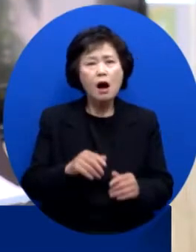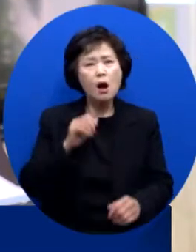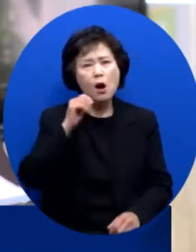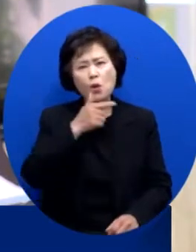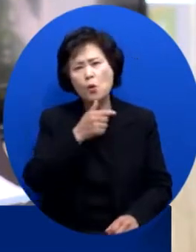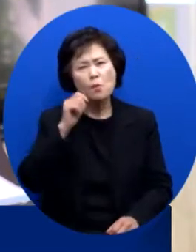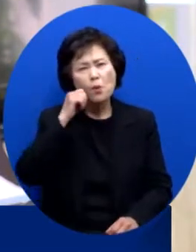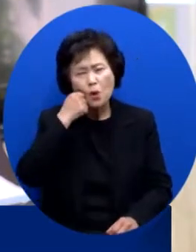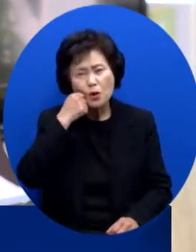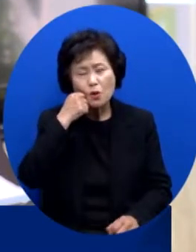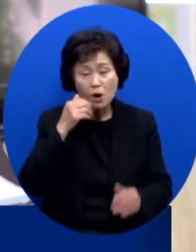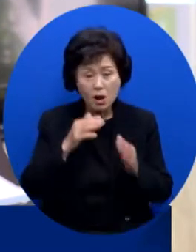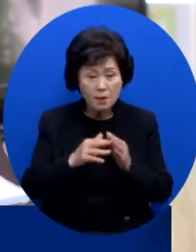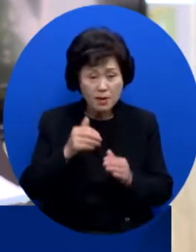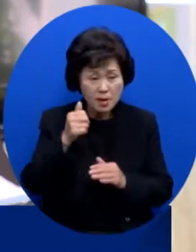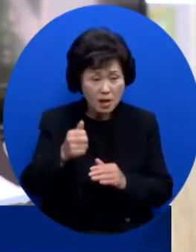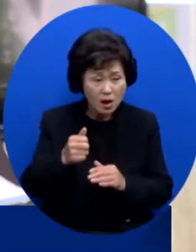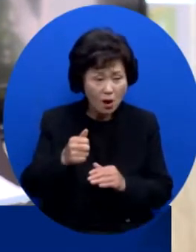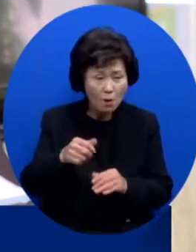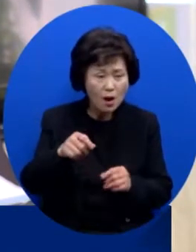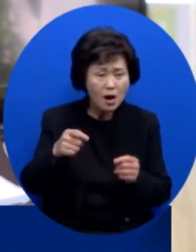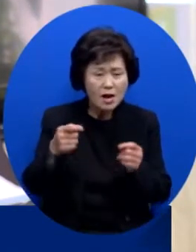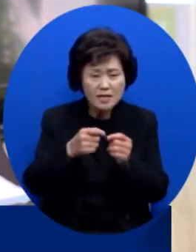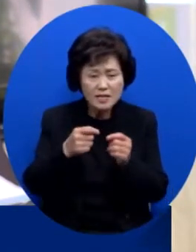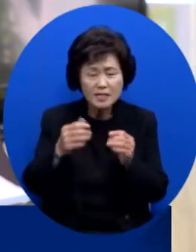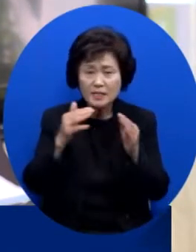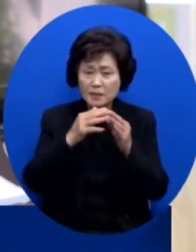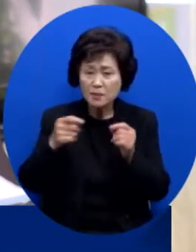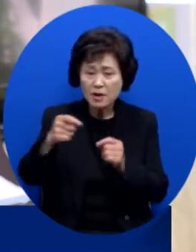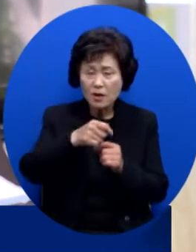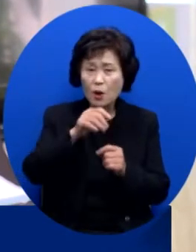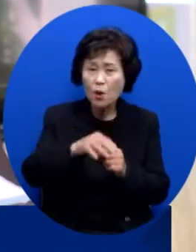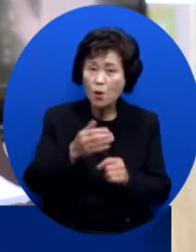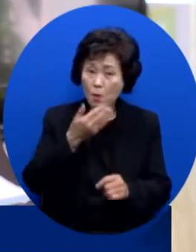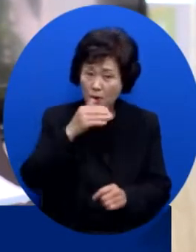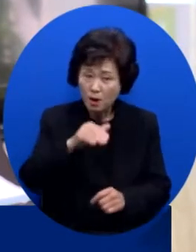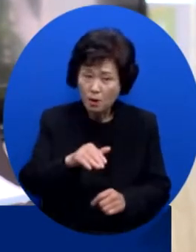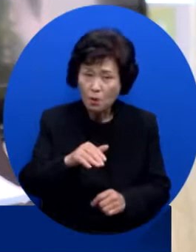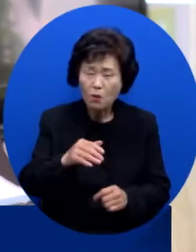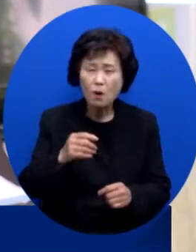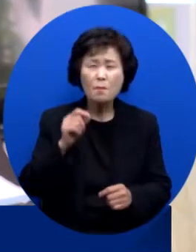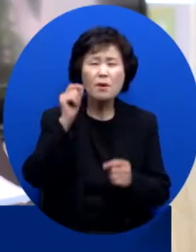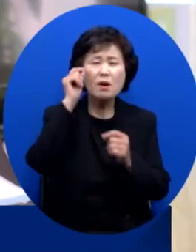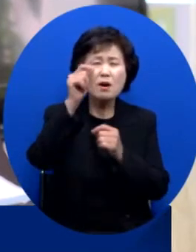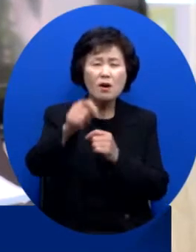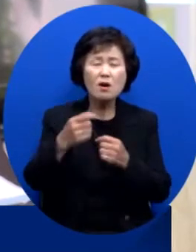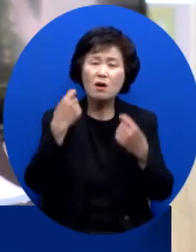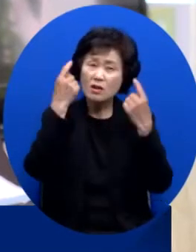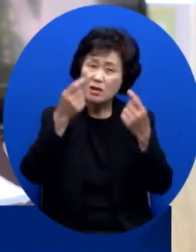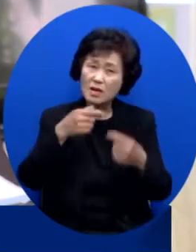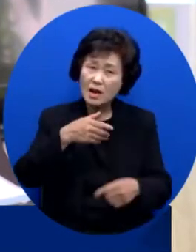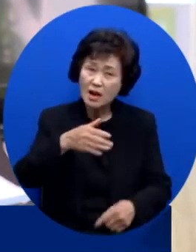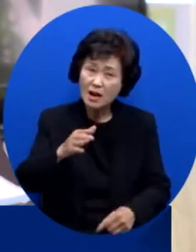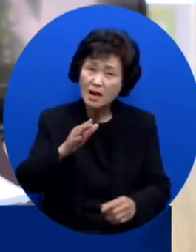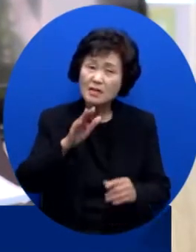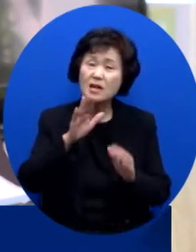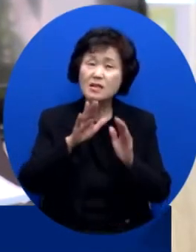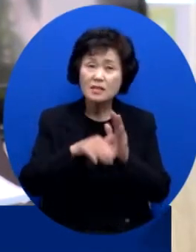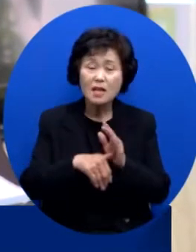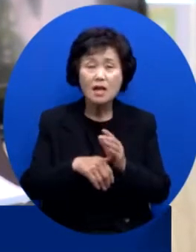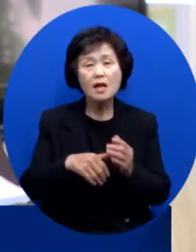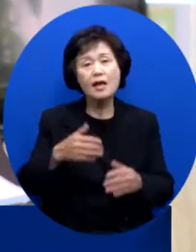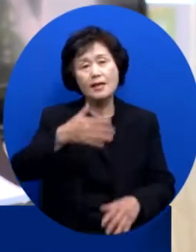집에서 나와서 뭐 근처에 뭐 식당을 가든지 아니면 멀리 여행지를 가든지 이럴 때 영상을